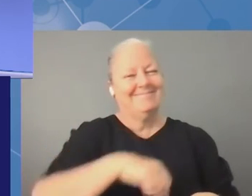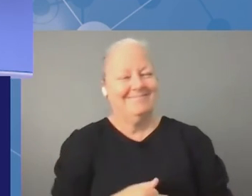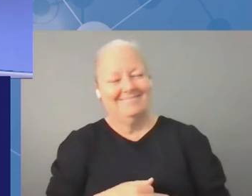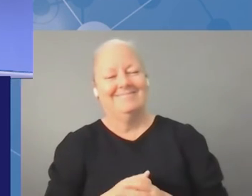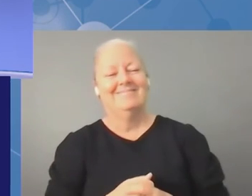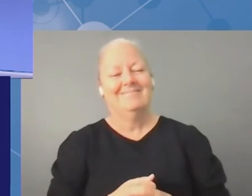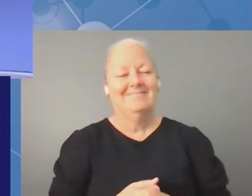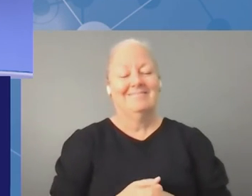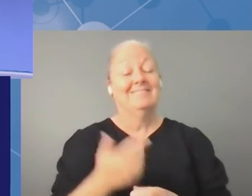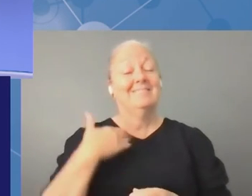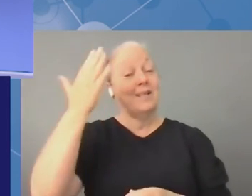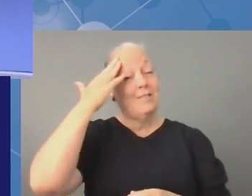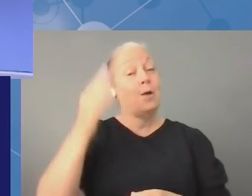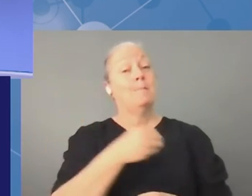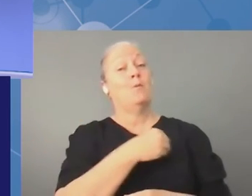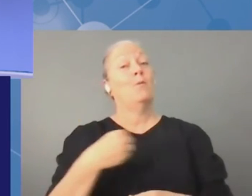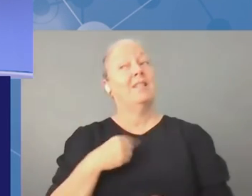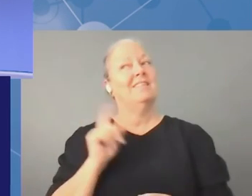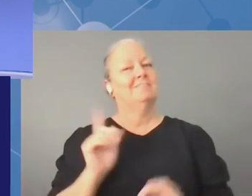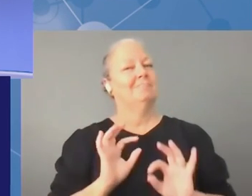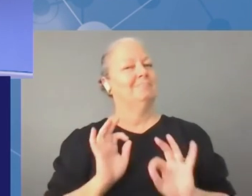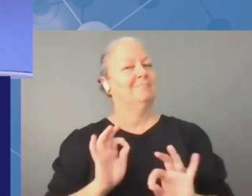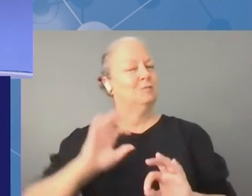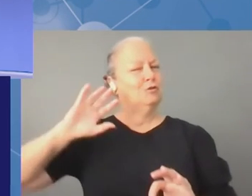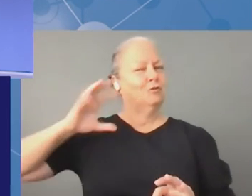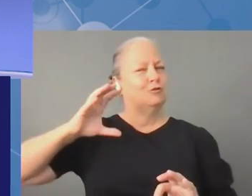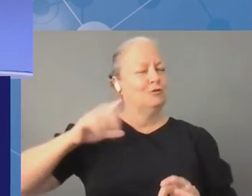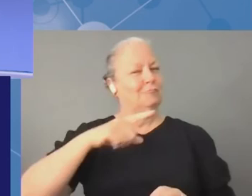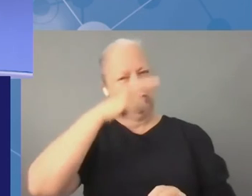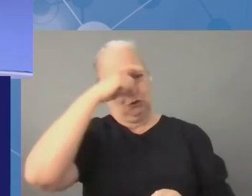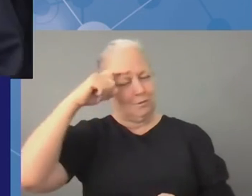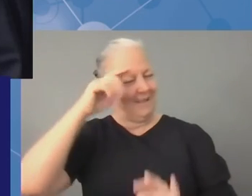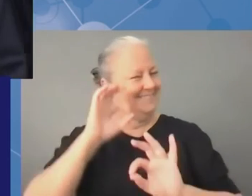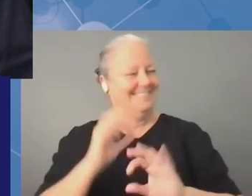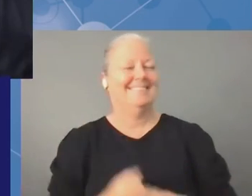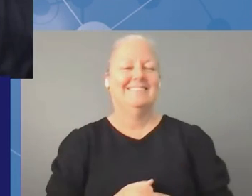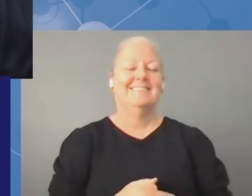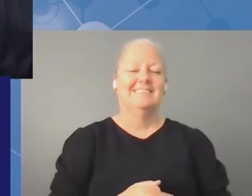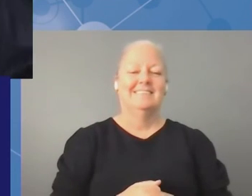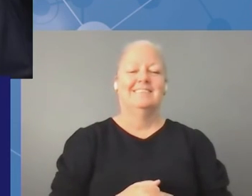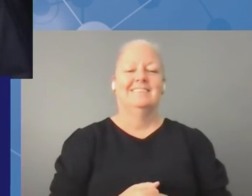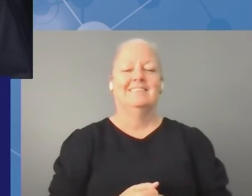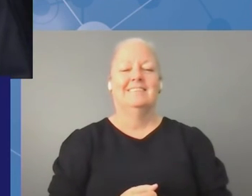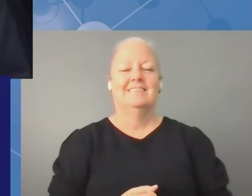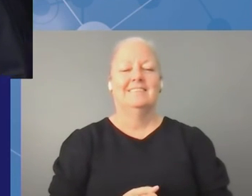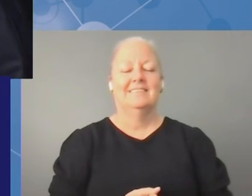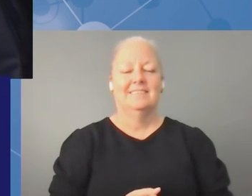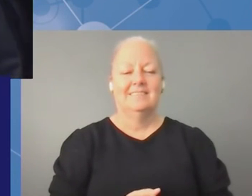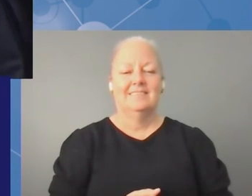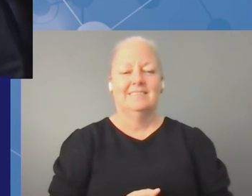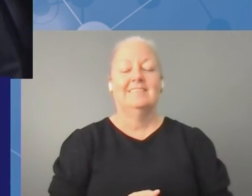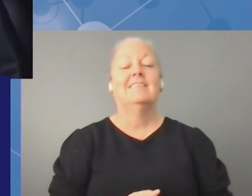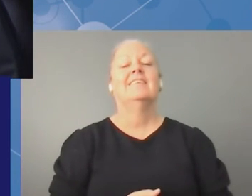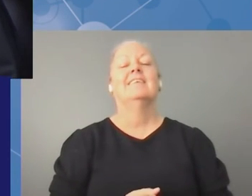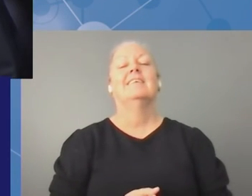туристов, когда погода будет получше. Да, я уверен, что действительно лето в Польше является прекрасным.